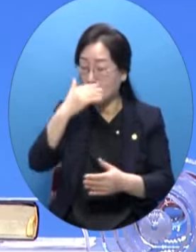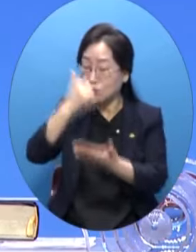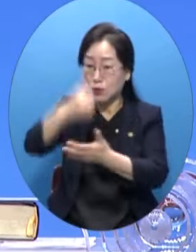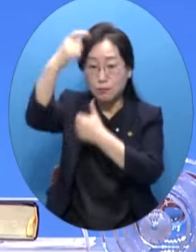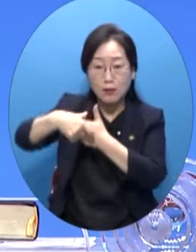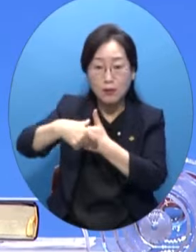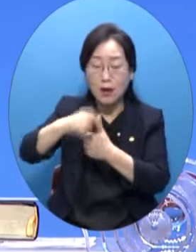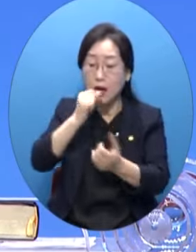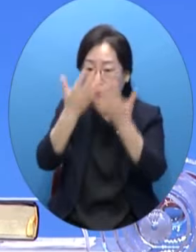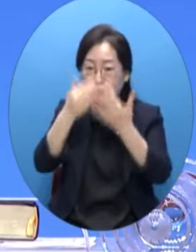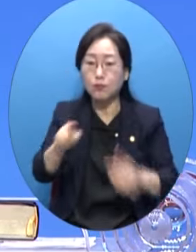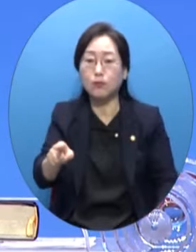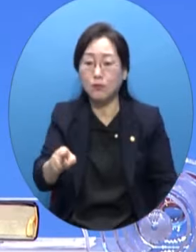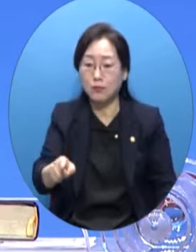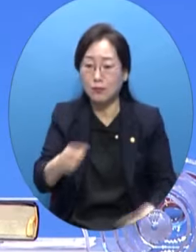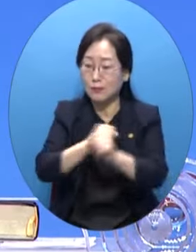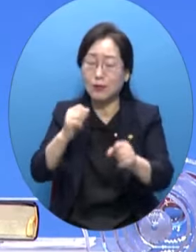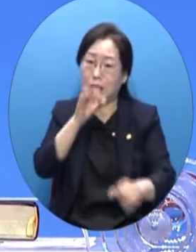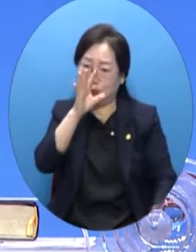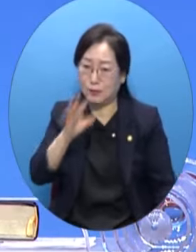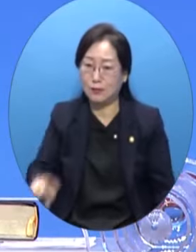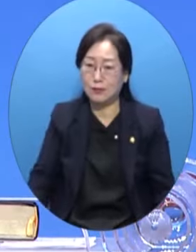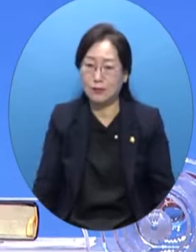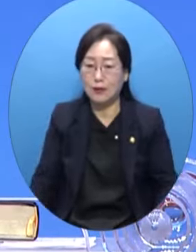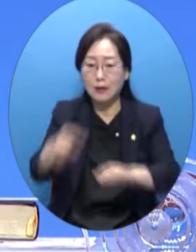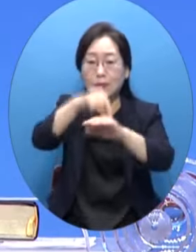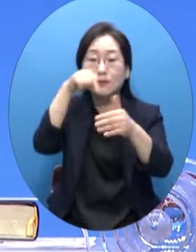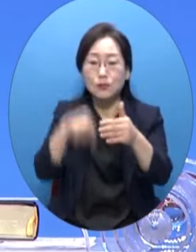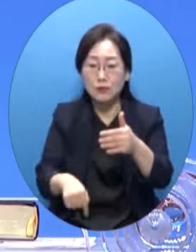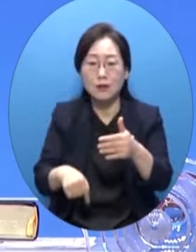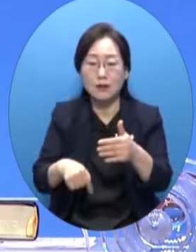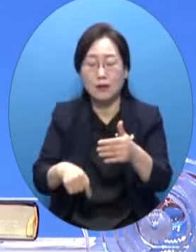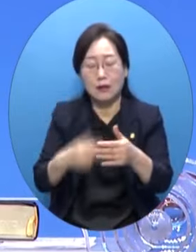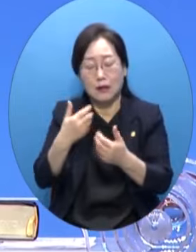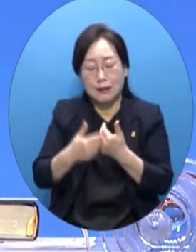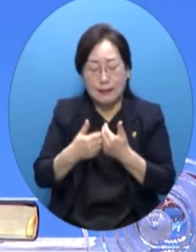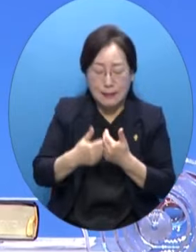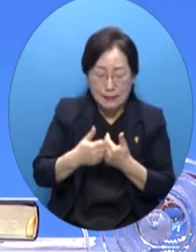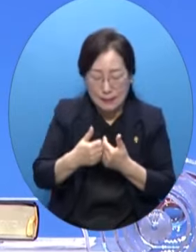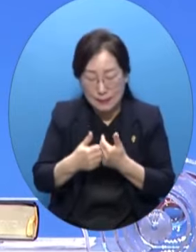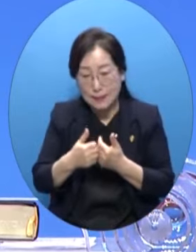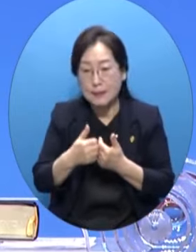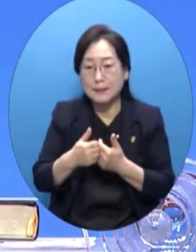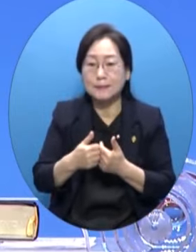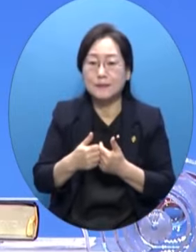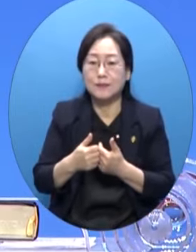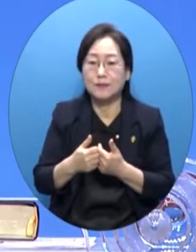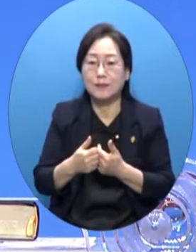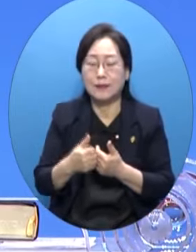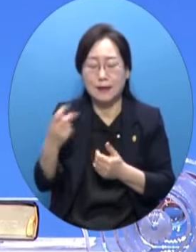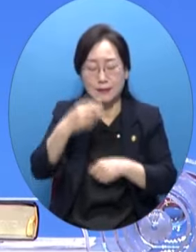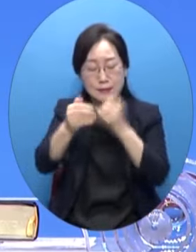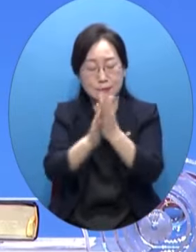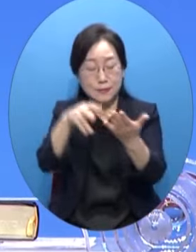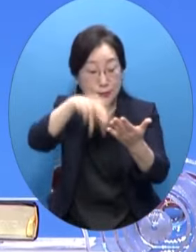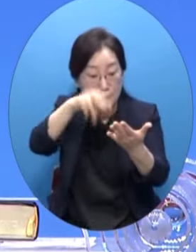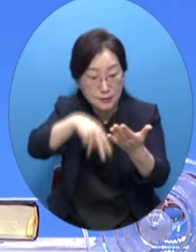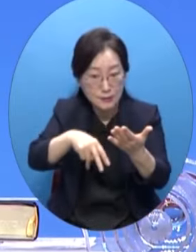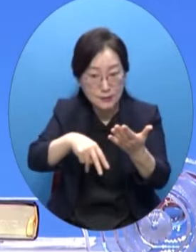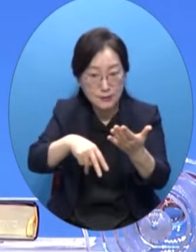감은 사람을 어떻게 용서합니까? 그래서 마음속에 참 갈등을 갖고 있는데 다시 성경 말씀이 그 마음